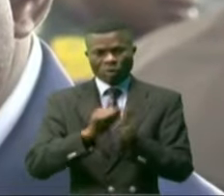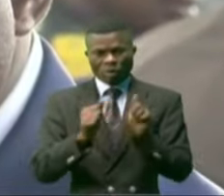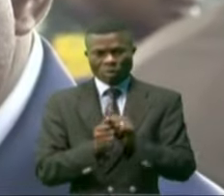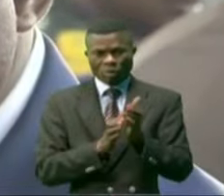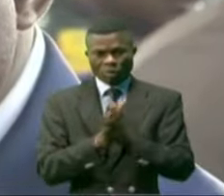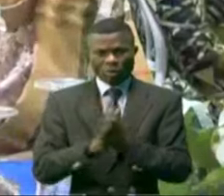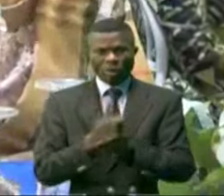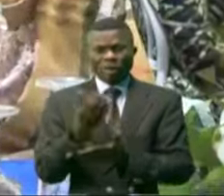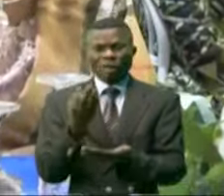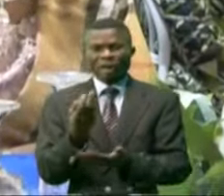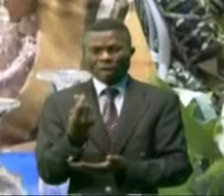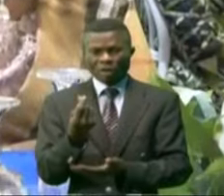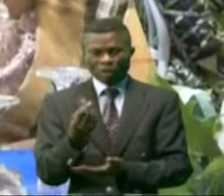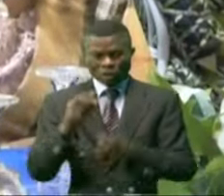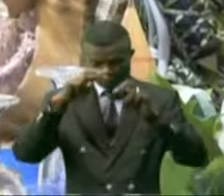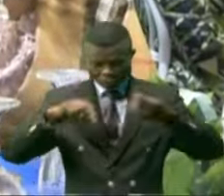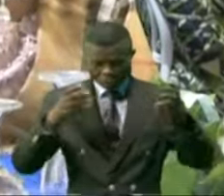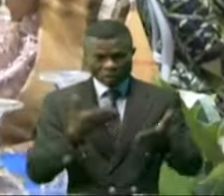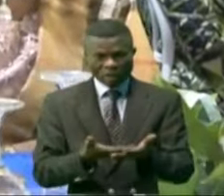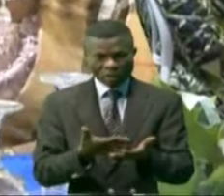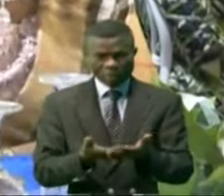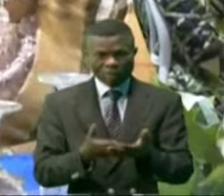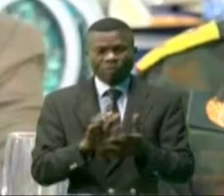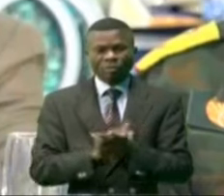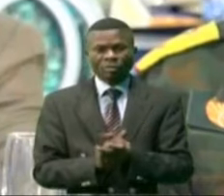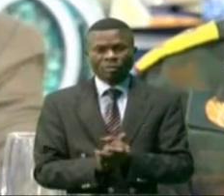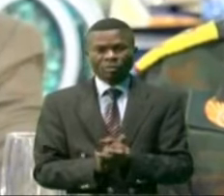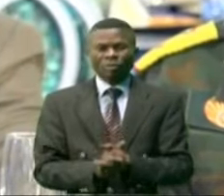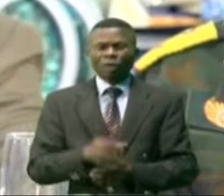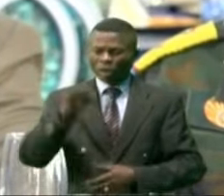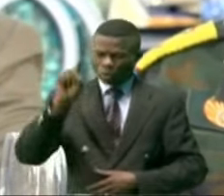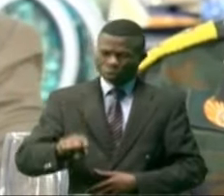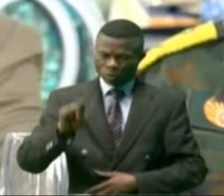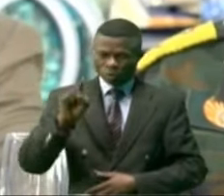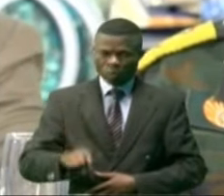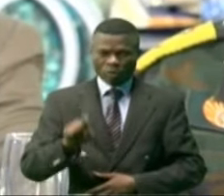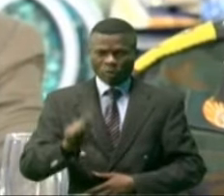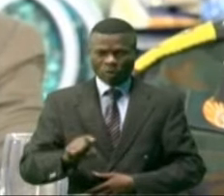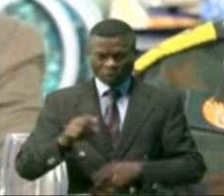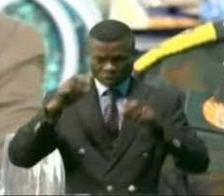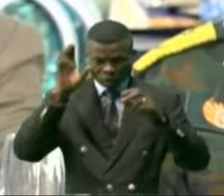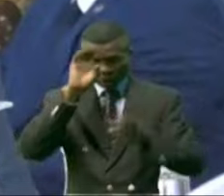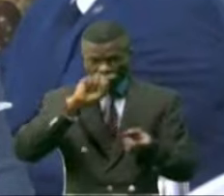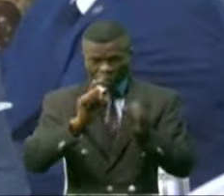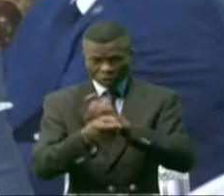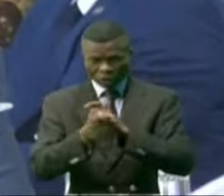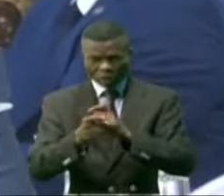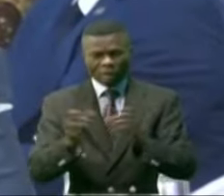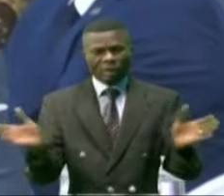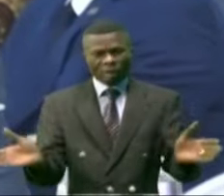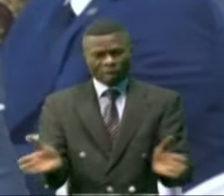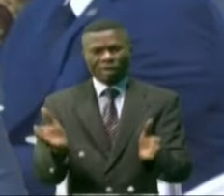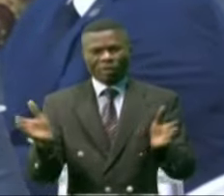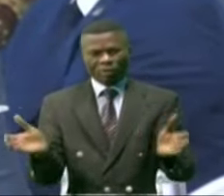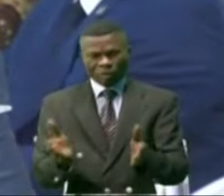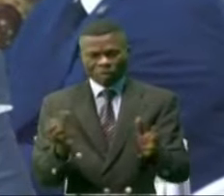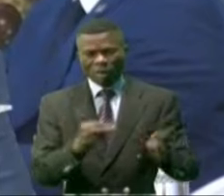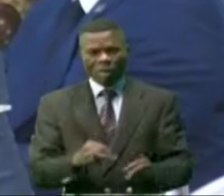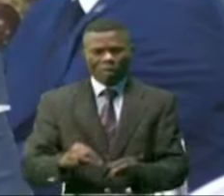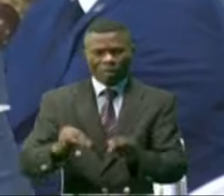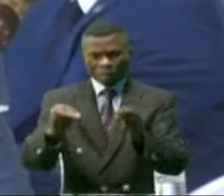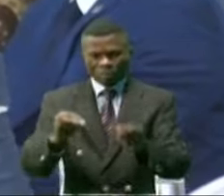le financement de la recherche, il est impératif de revoir et de renforcer les